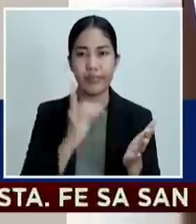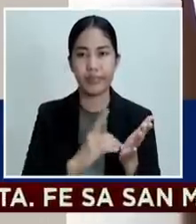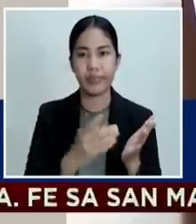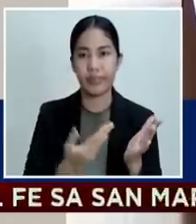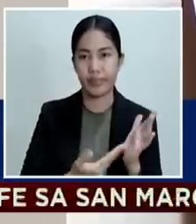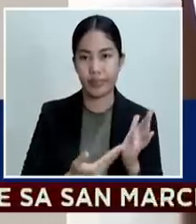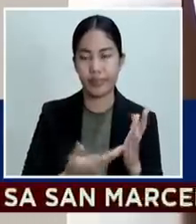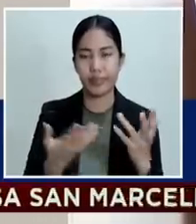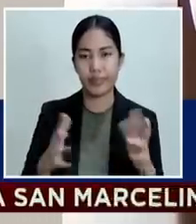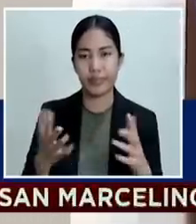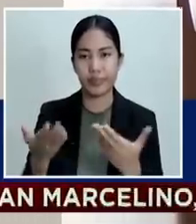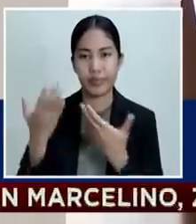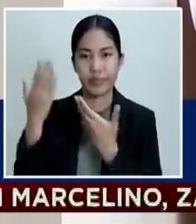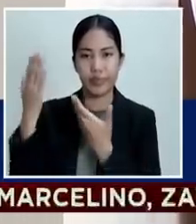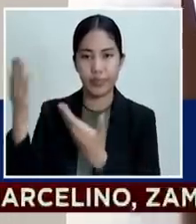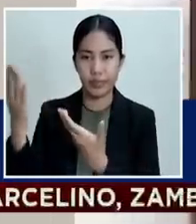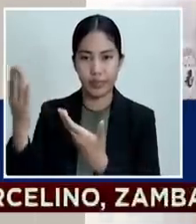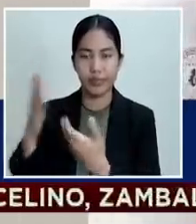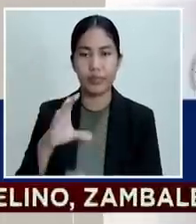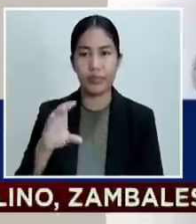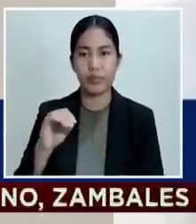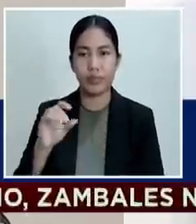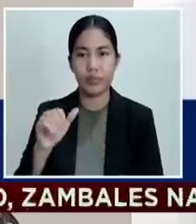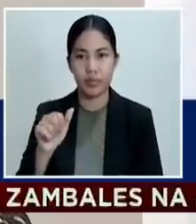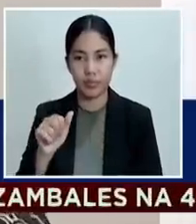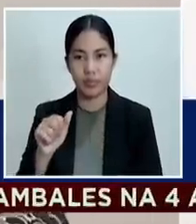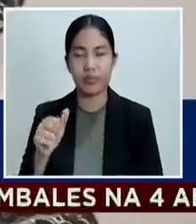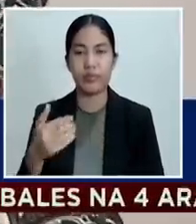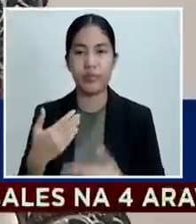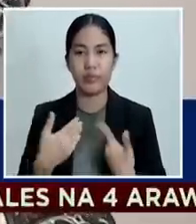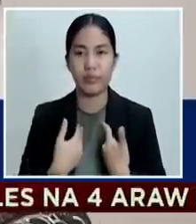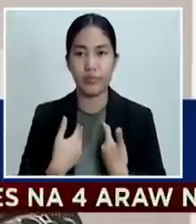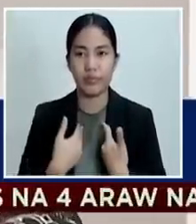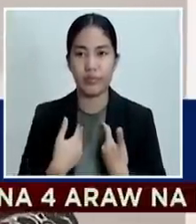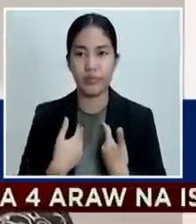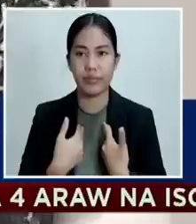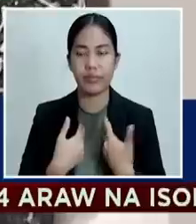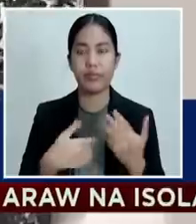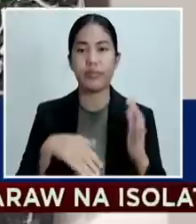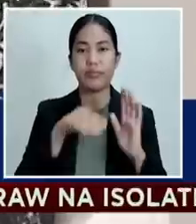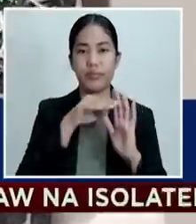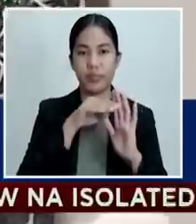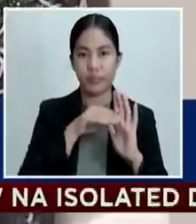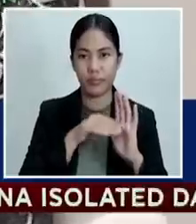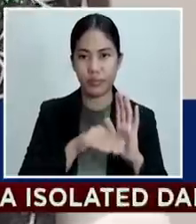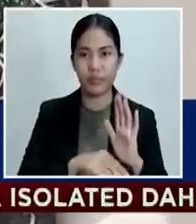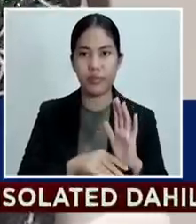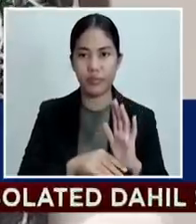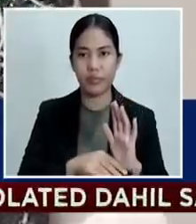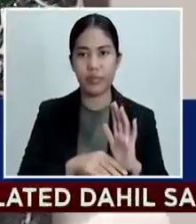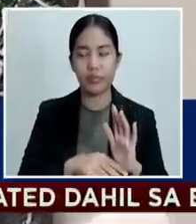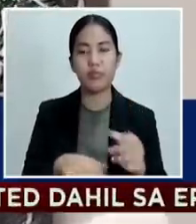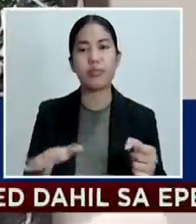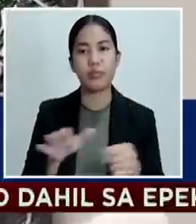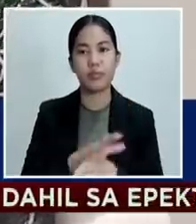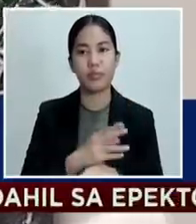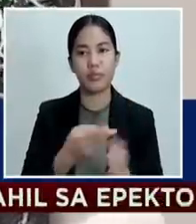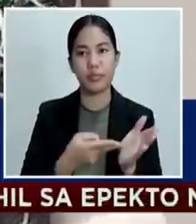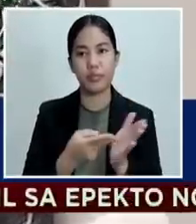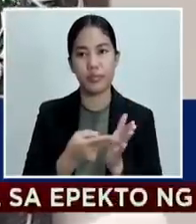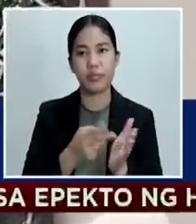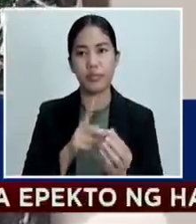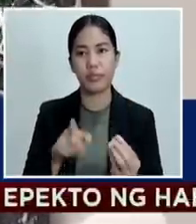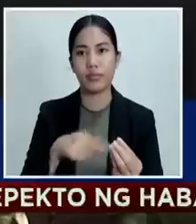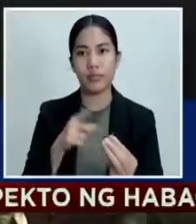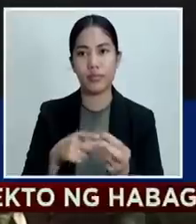sinasubmit po sa COA, and then may breakdown din po yan. There's full transparency po in terms of the request